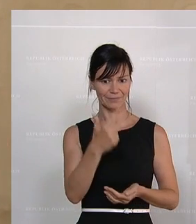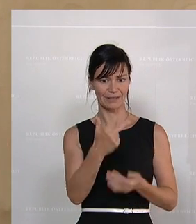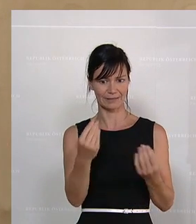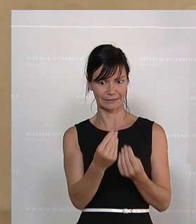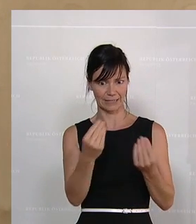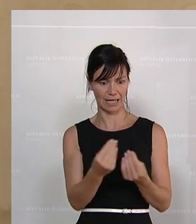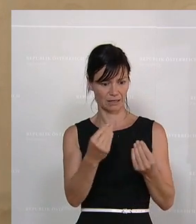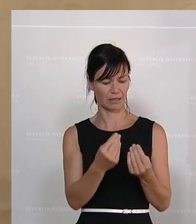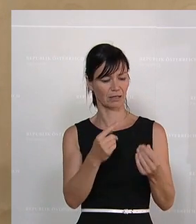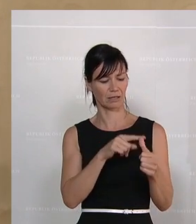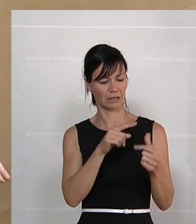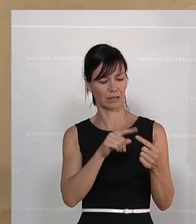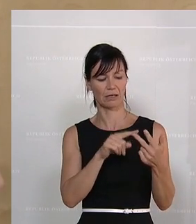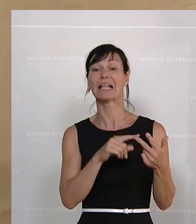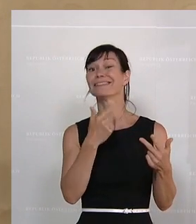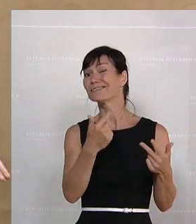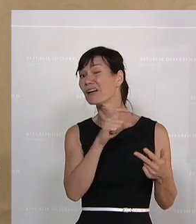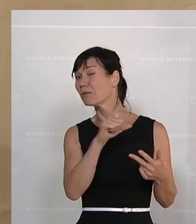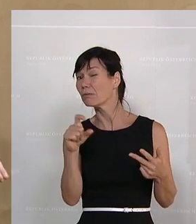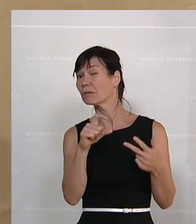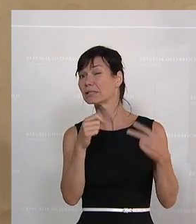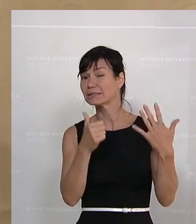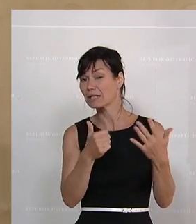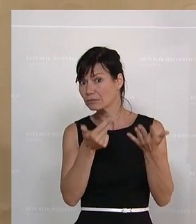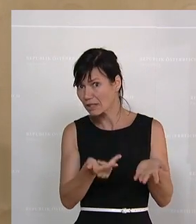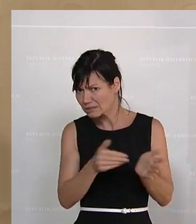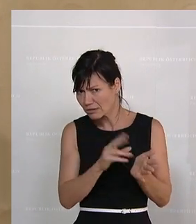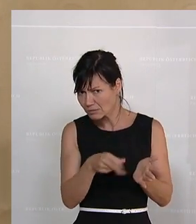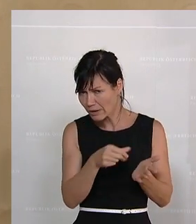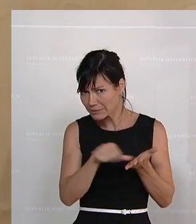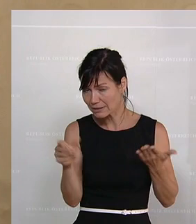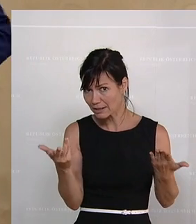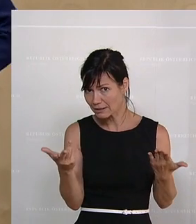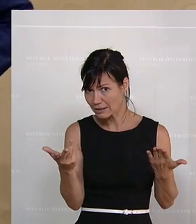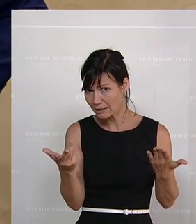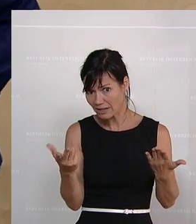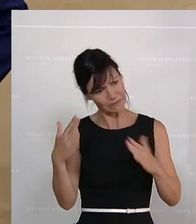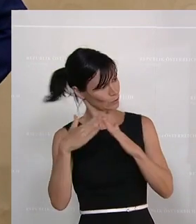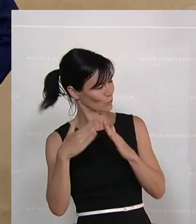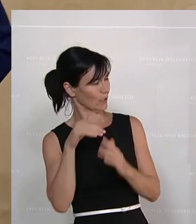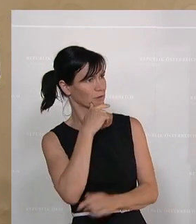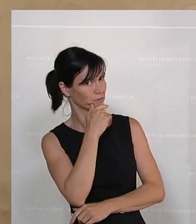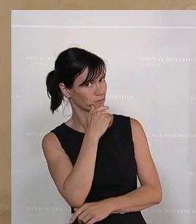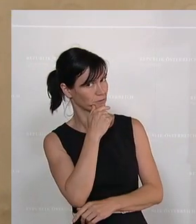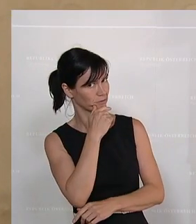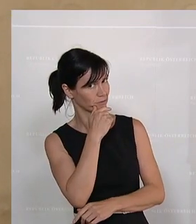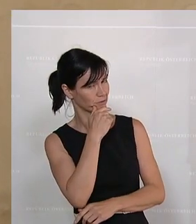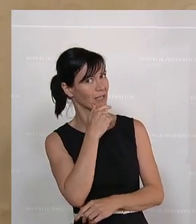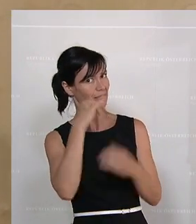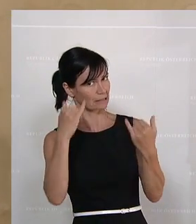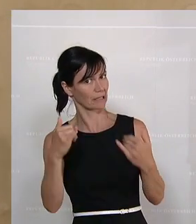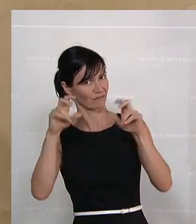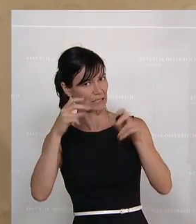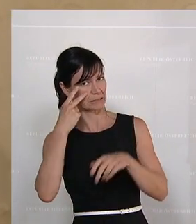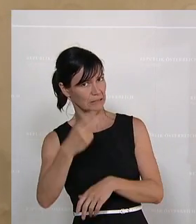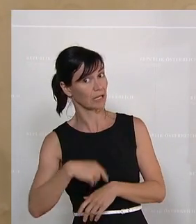gesucht haben sind 286.000 euro geflossen wenn sie jetzt zu hause auf den fernsehbildschirmen die das ja bezahlt haben